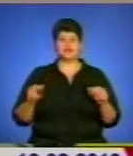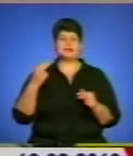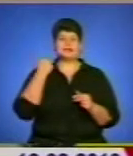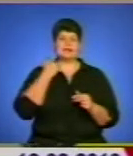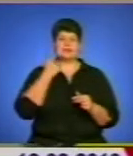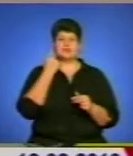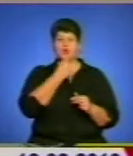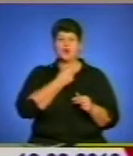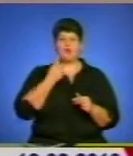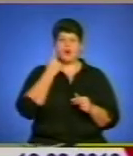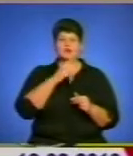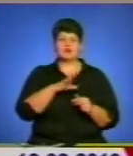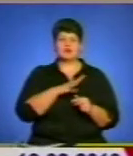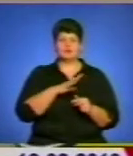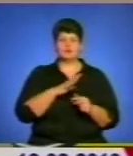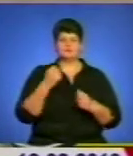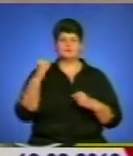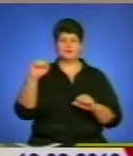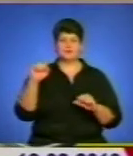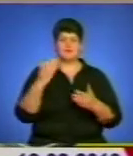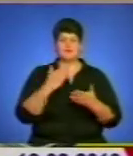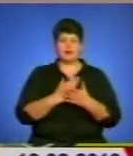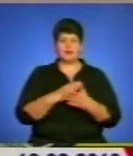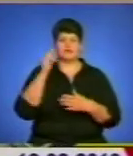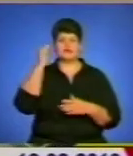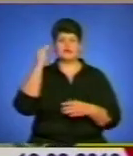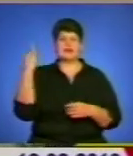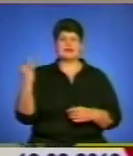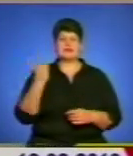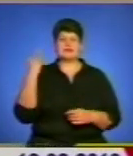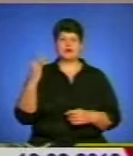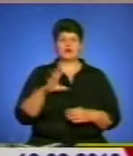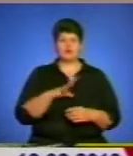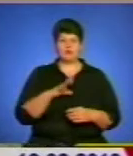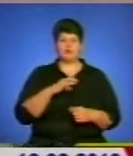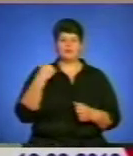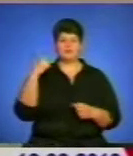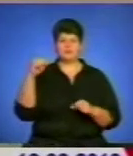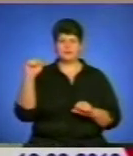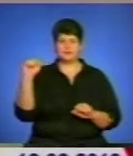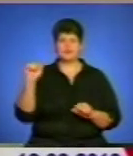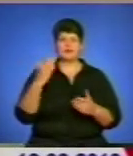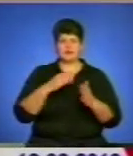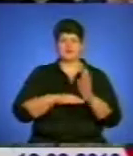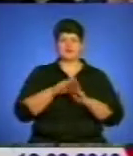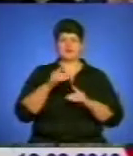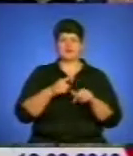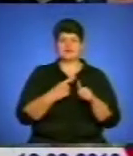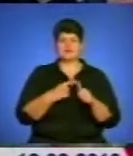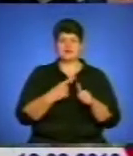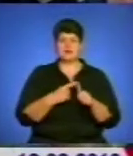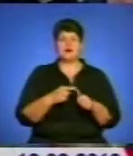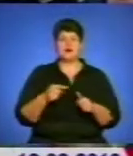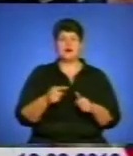англійської мови, який став лауреатом. Ми маємо учителя з історії, який був лауреатом і також нагороджений високим званням. А